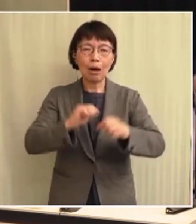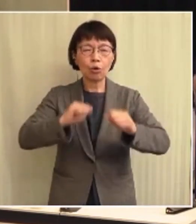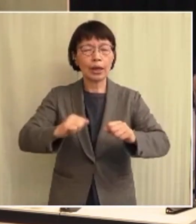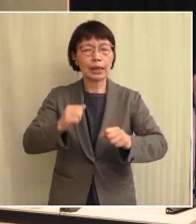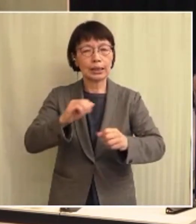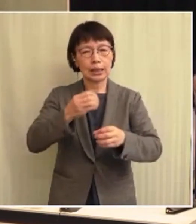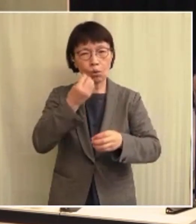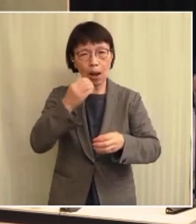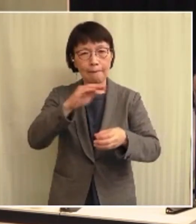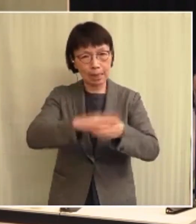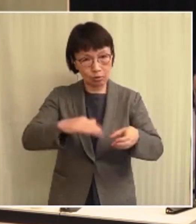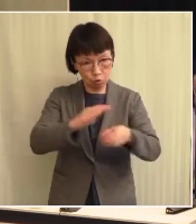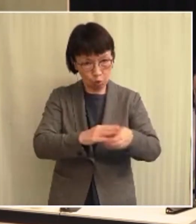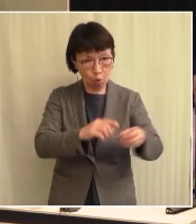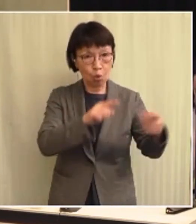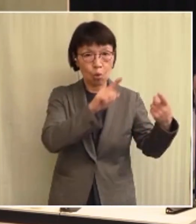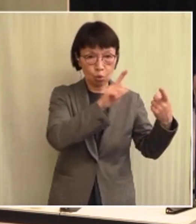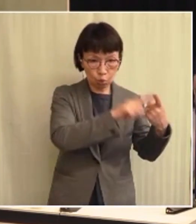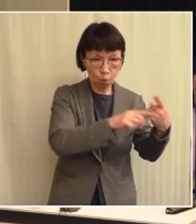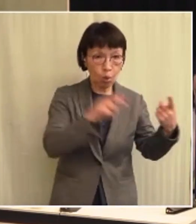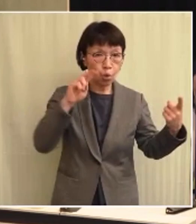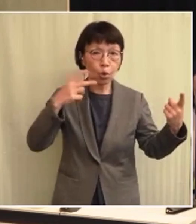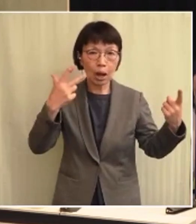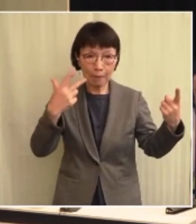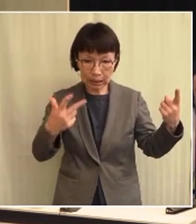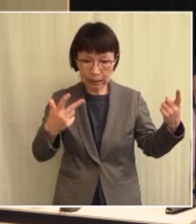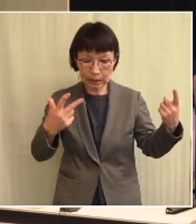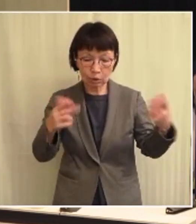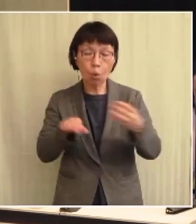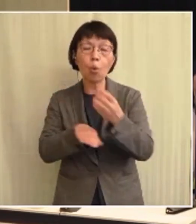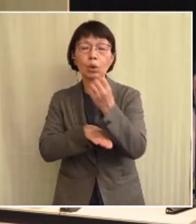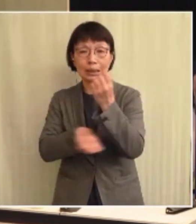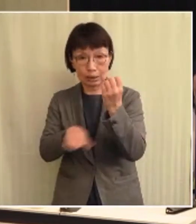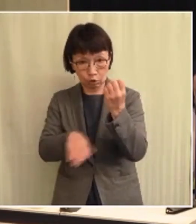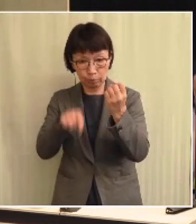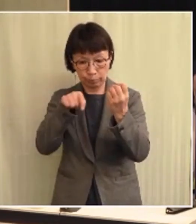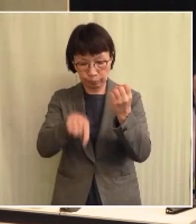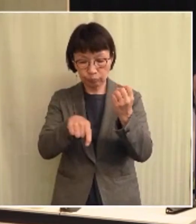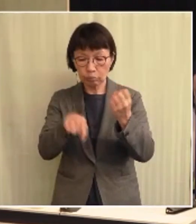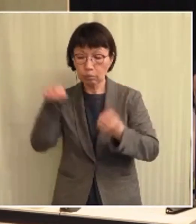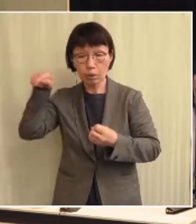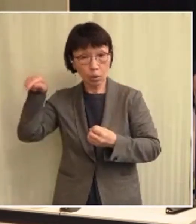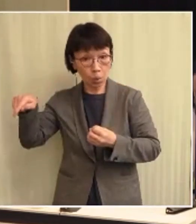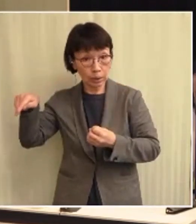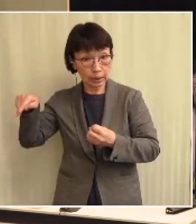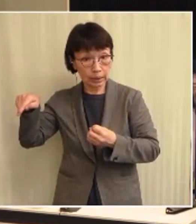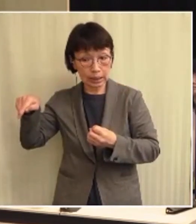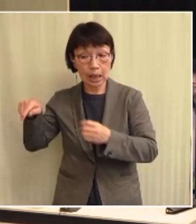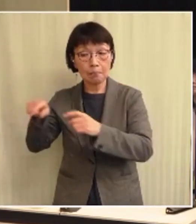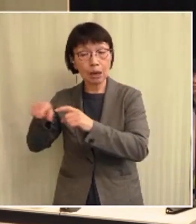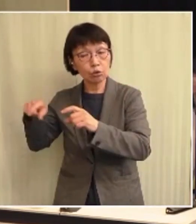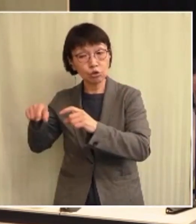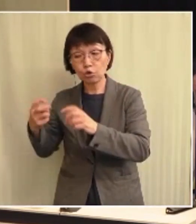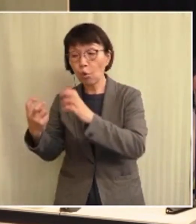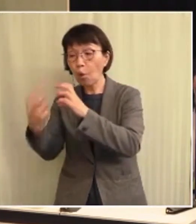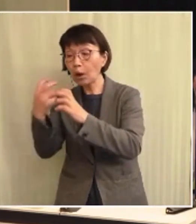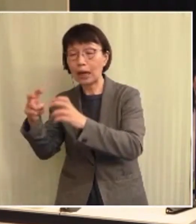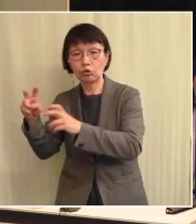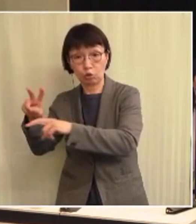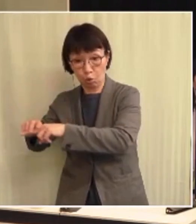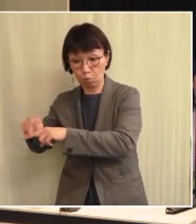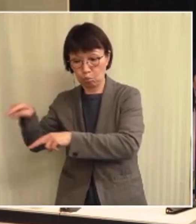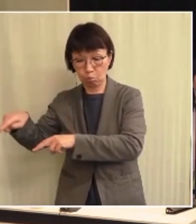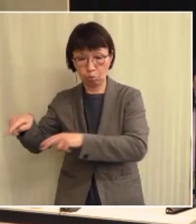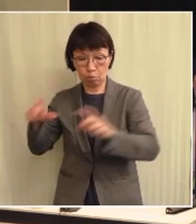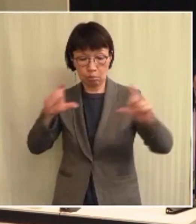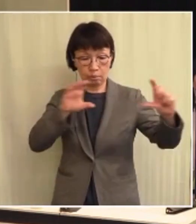当と、それから横浜市さんの方で作られた基準、そして一般的なカツ丼ということで参考例として